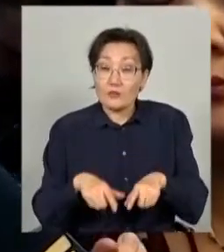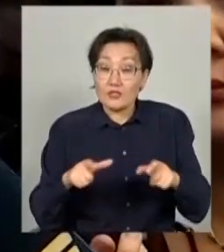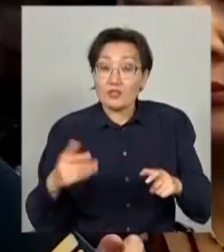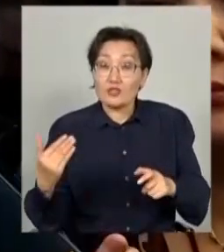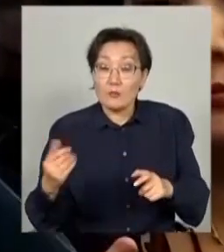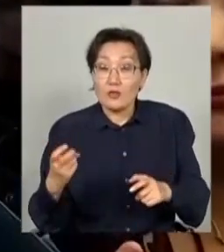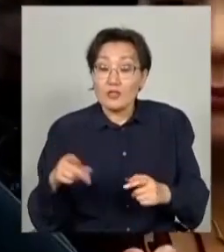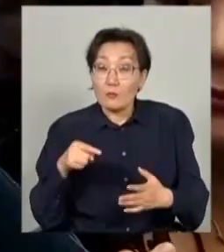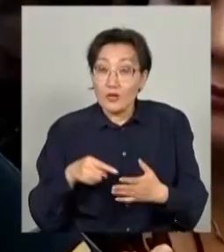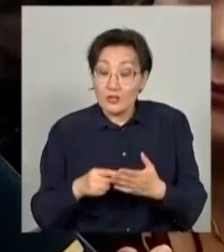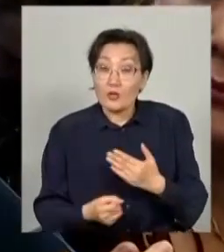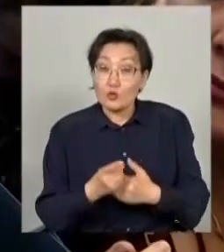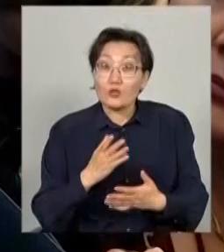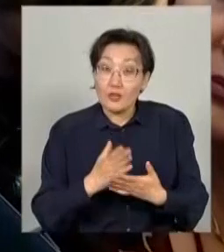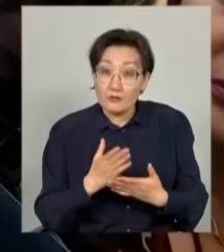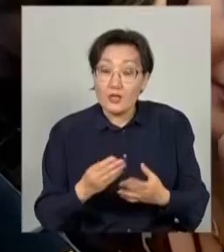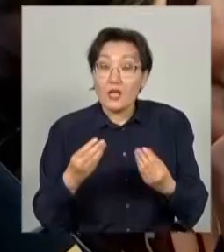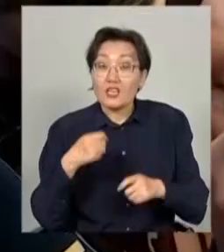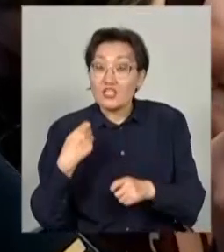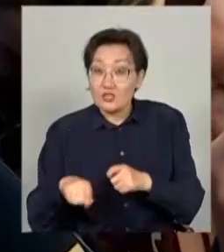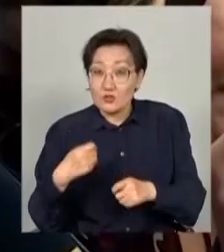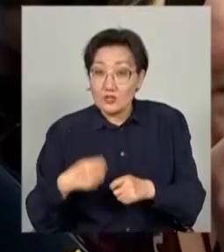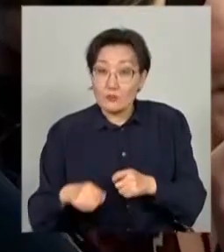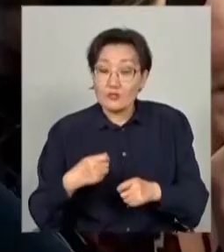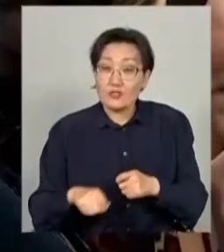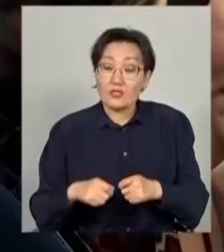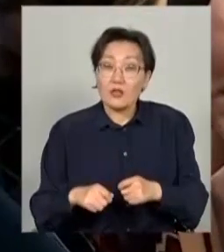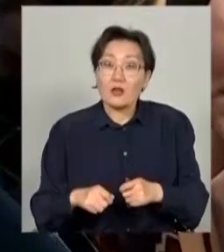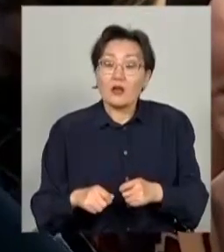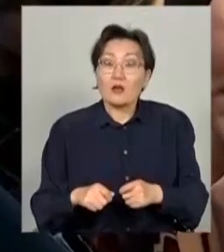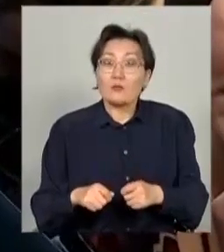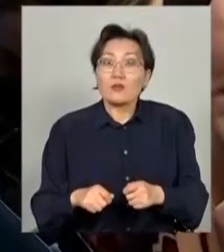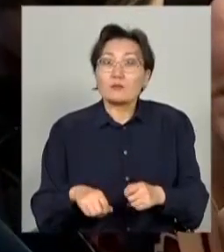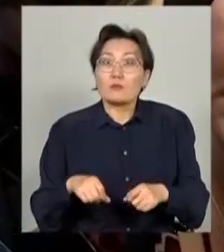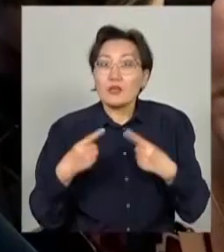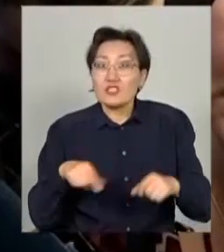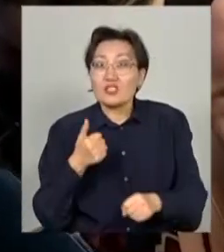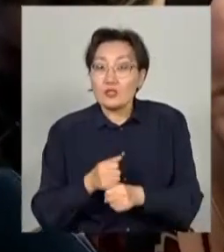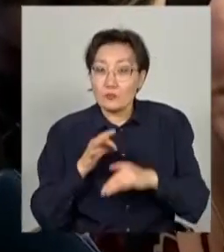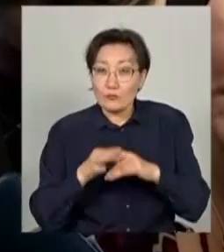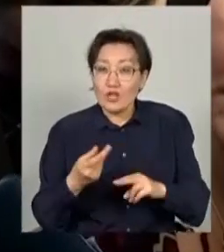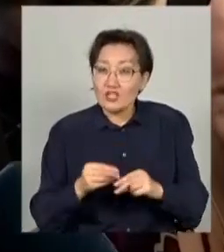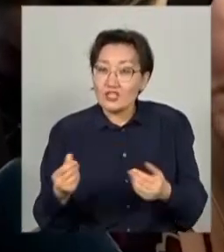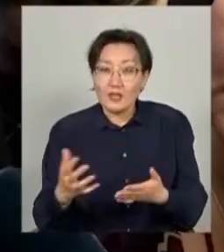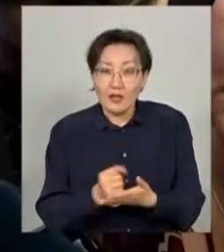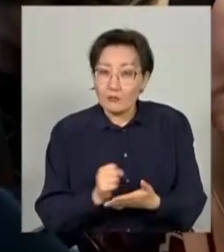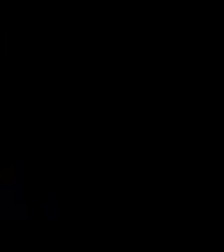тарапынан бірқатар сұрақтар бар, бірақ қаржыландыру револьверлік негізде жүреді. Біз бұл ақшаны алмаймыз.